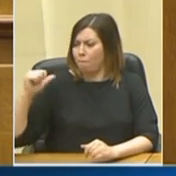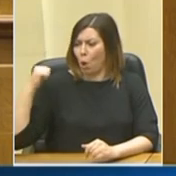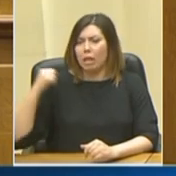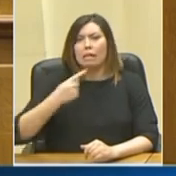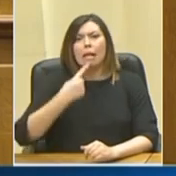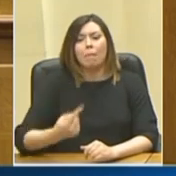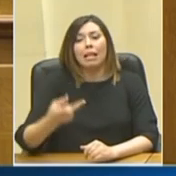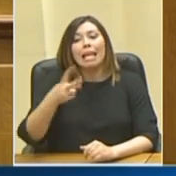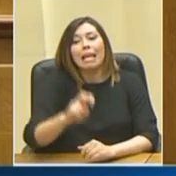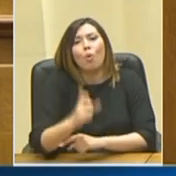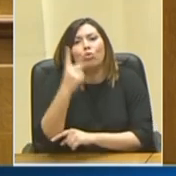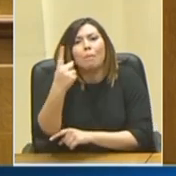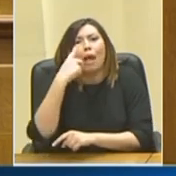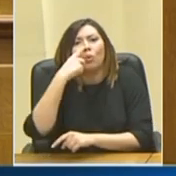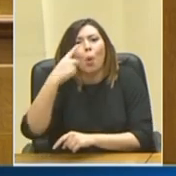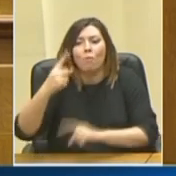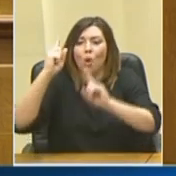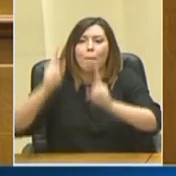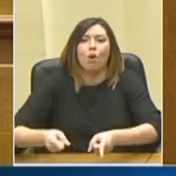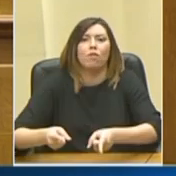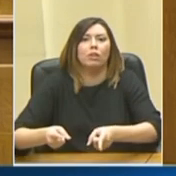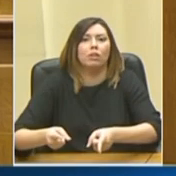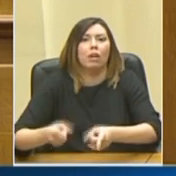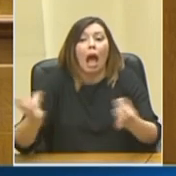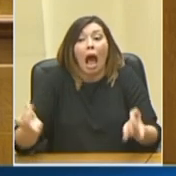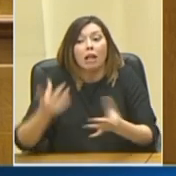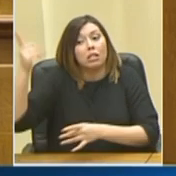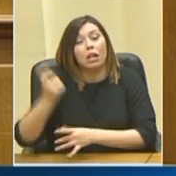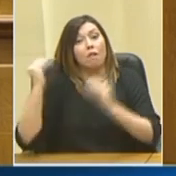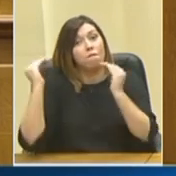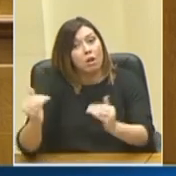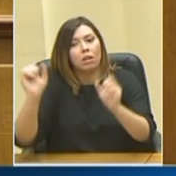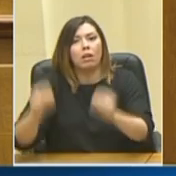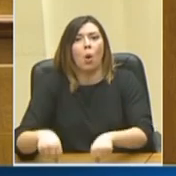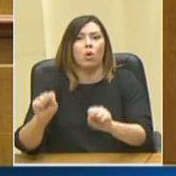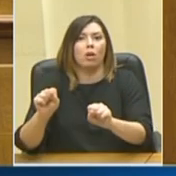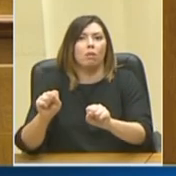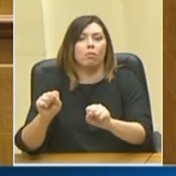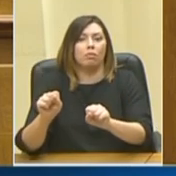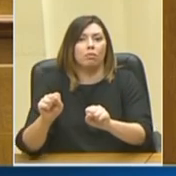21 Νοεμβρίου θα κριθεί αν περικοπούν οι συντάξεις.